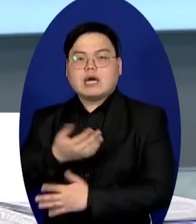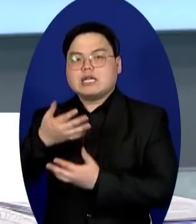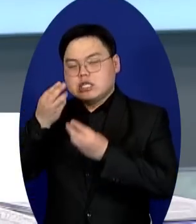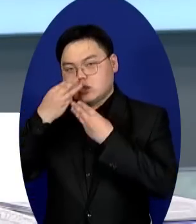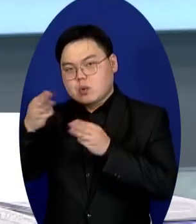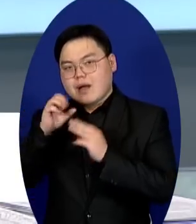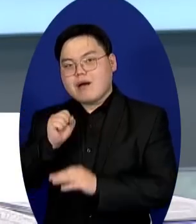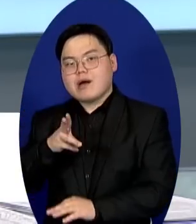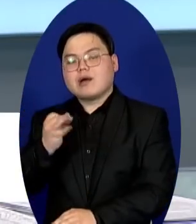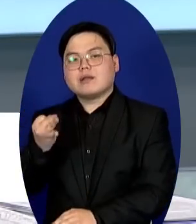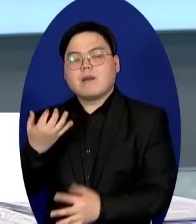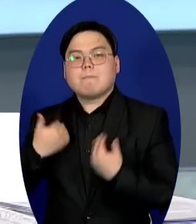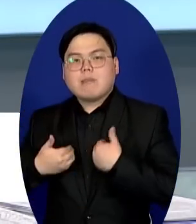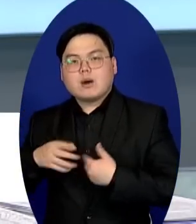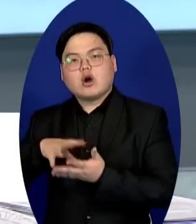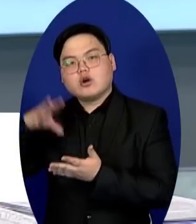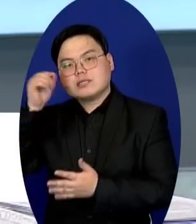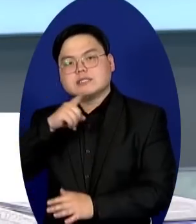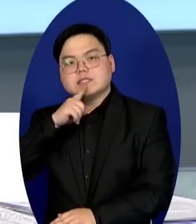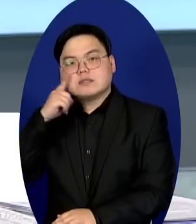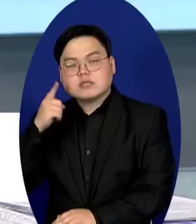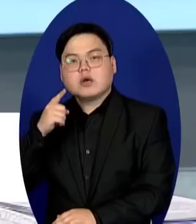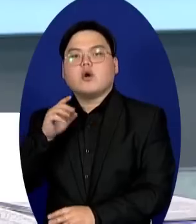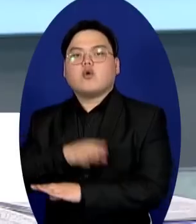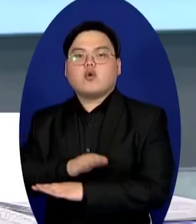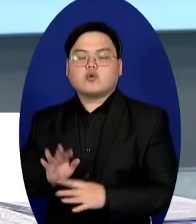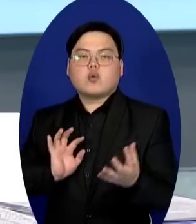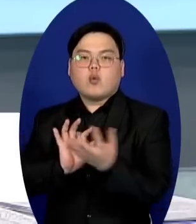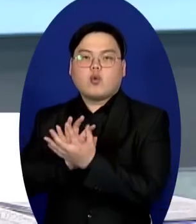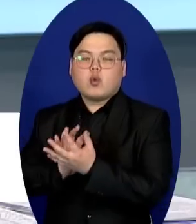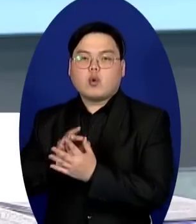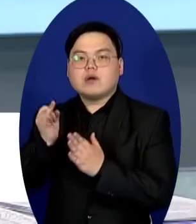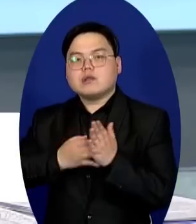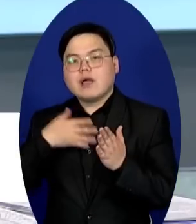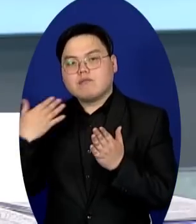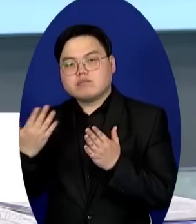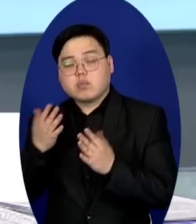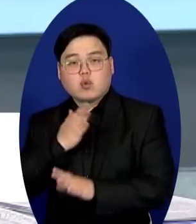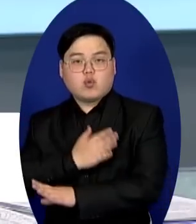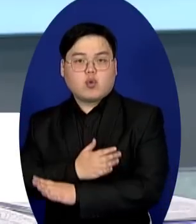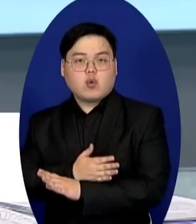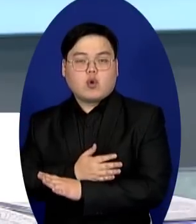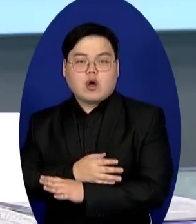ухааны академийн эрдэмтэн багш нар оюутан залуучууд мөн сурагчдаа уулзаж лекцтэй